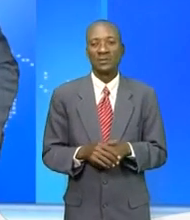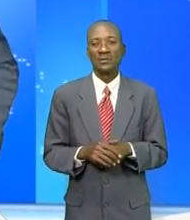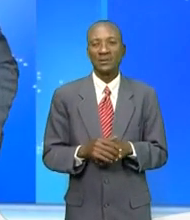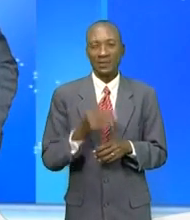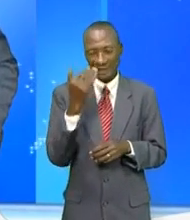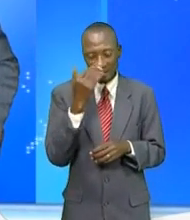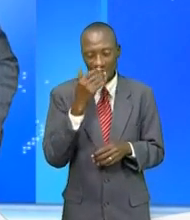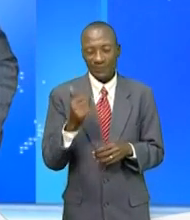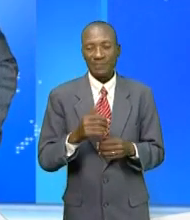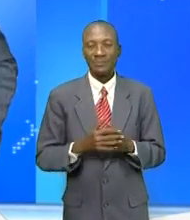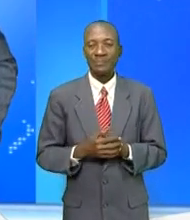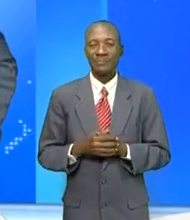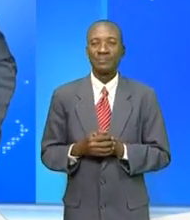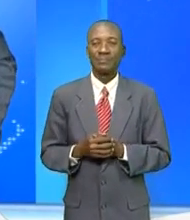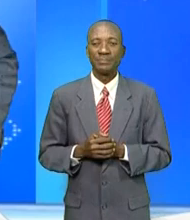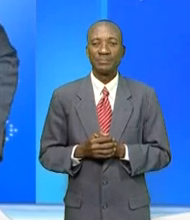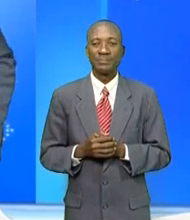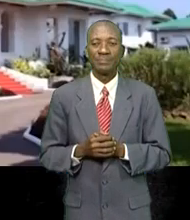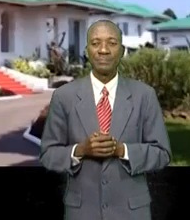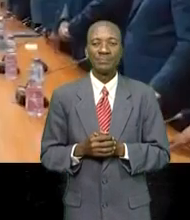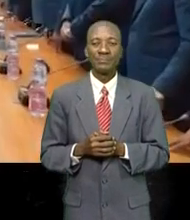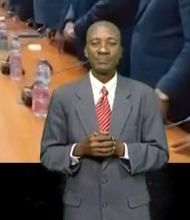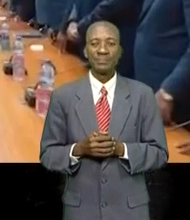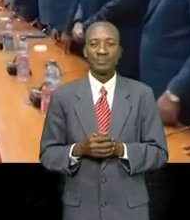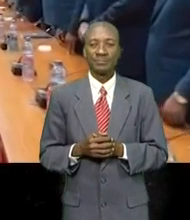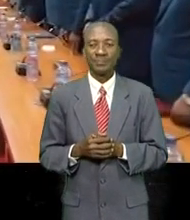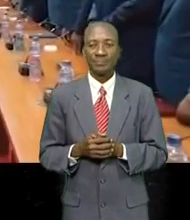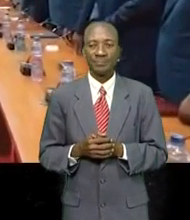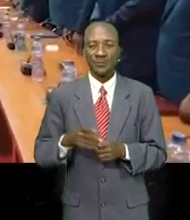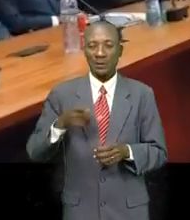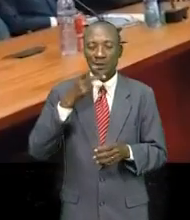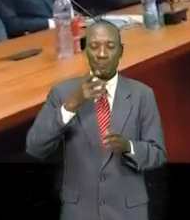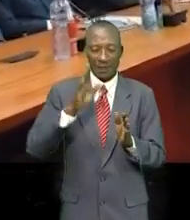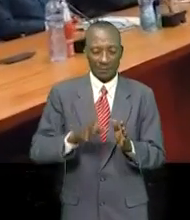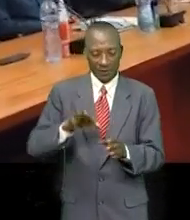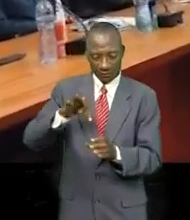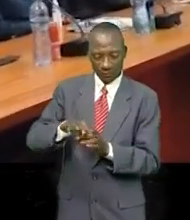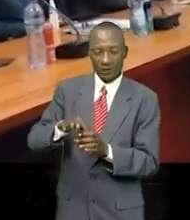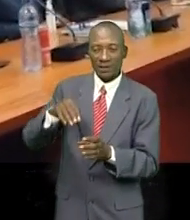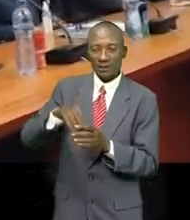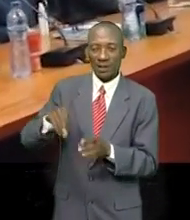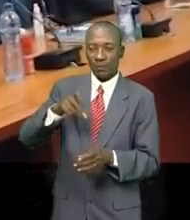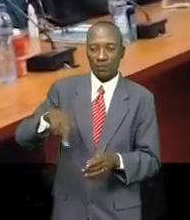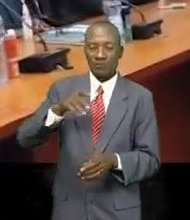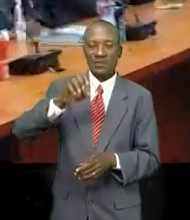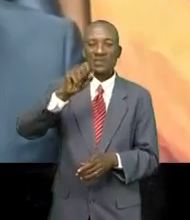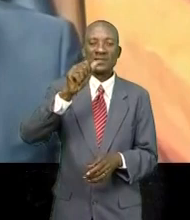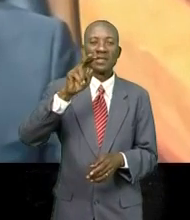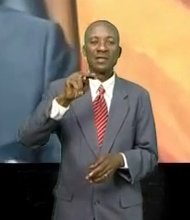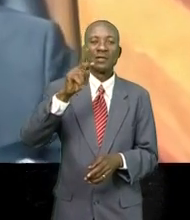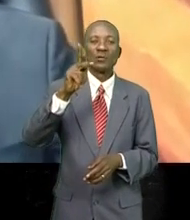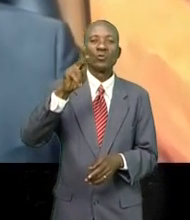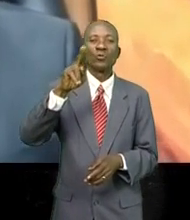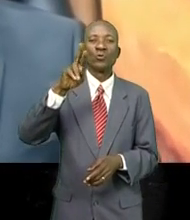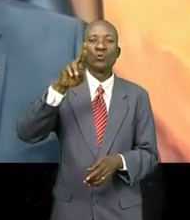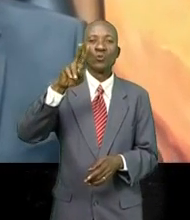Moubenga, Jules Ompiana et bienvenue Lusala. Les parlementaires élus de Sankourou peuvent compter sur l'appui du Premier ministre